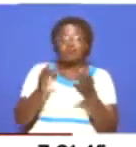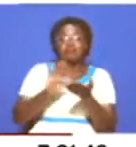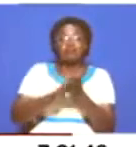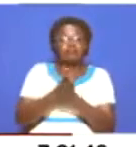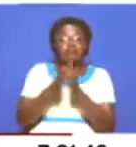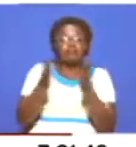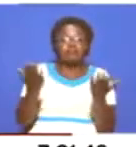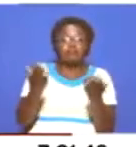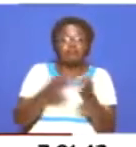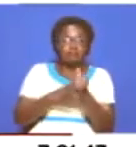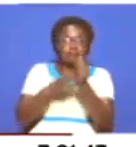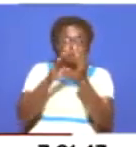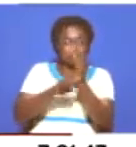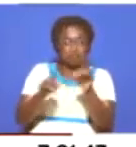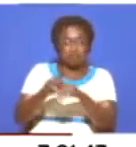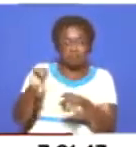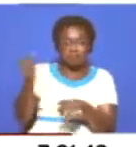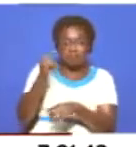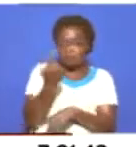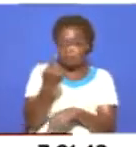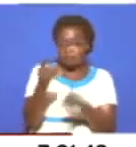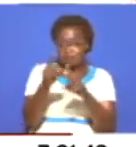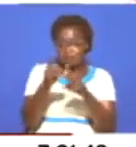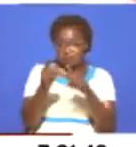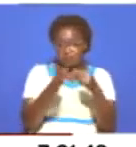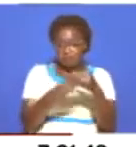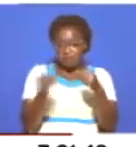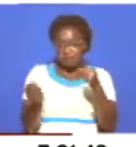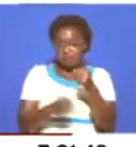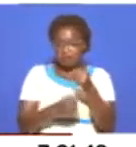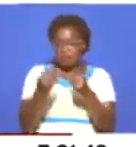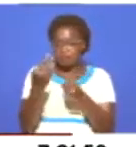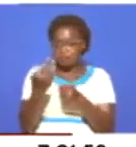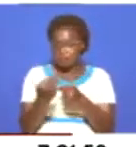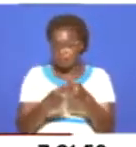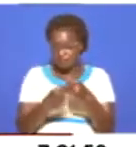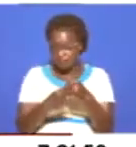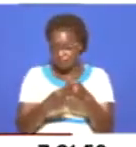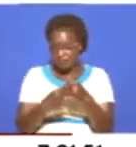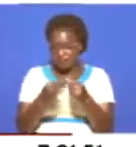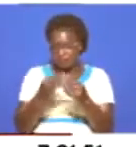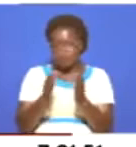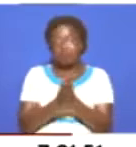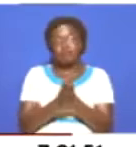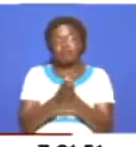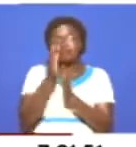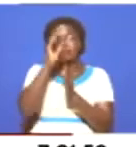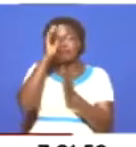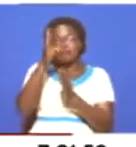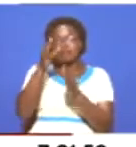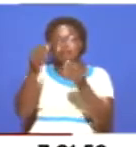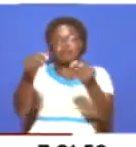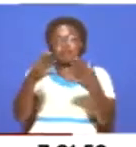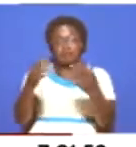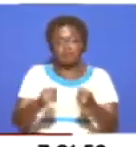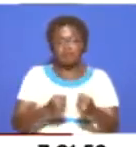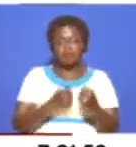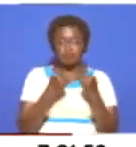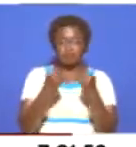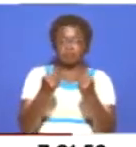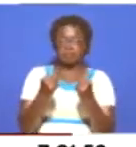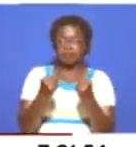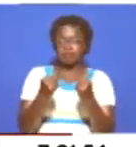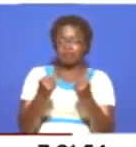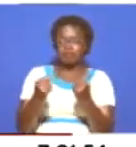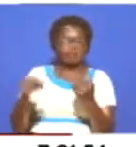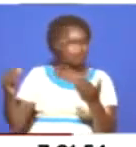kama Kenya Kwanza, tarehe 9 mwezi wa August, na mimi najua kwa hiari ya Mwenyezi Mungu mtatupatia uwezo huo, tutangoa